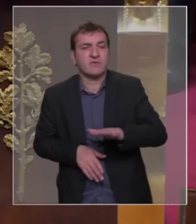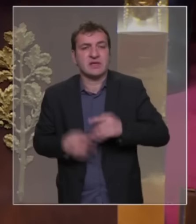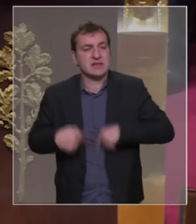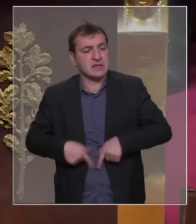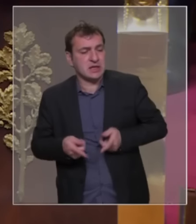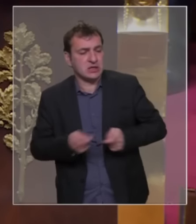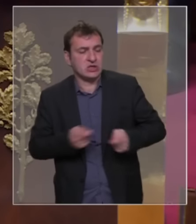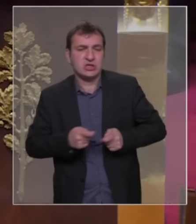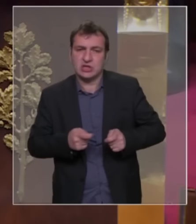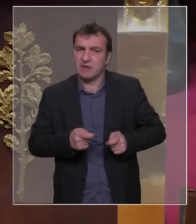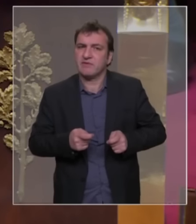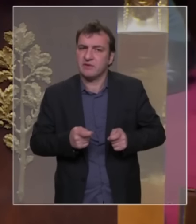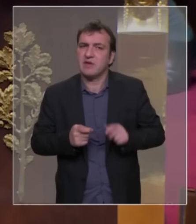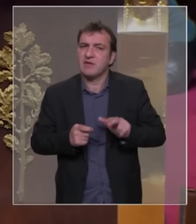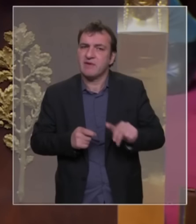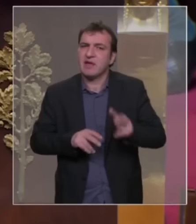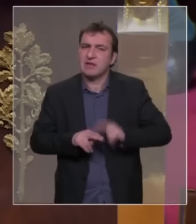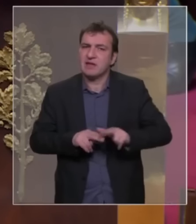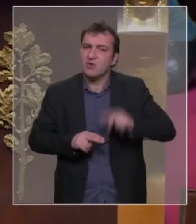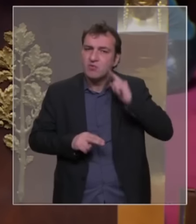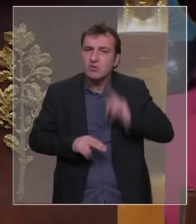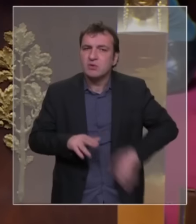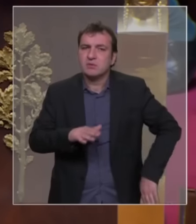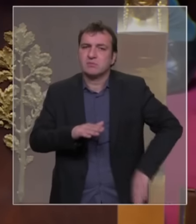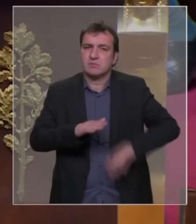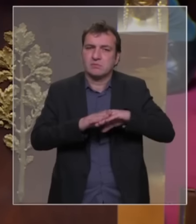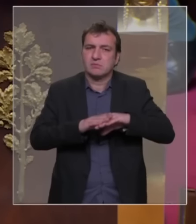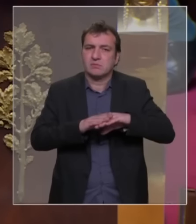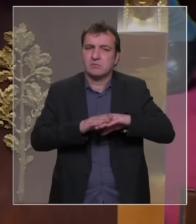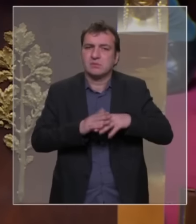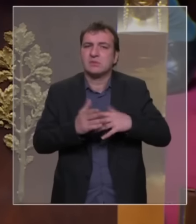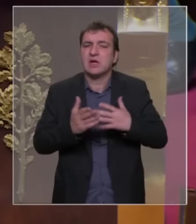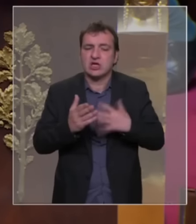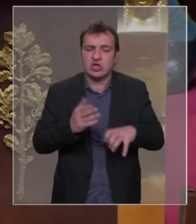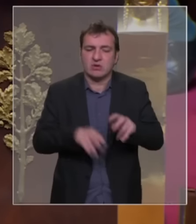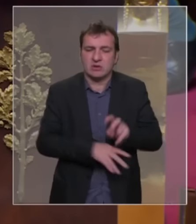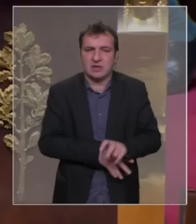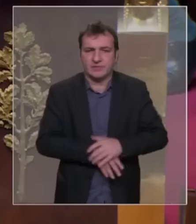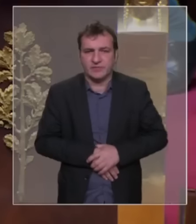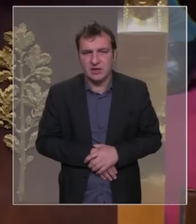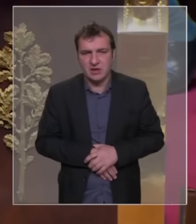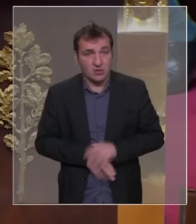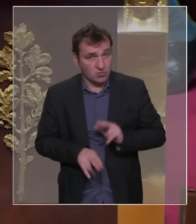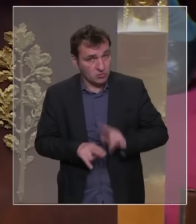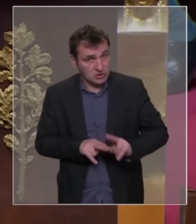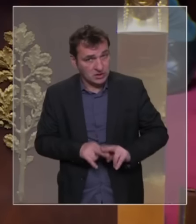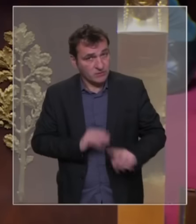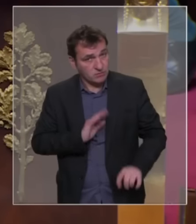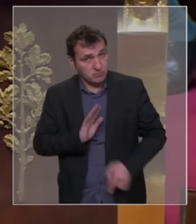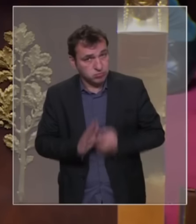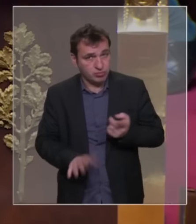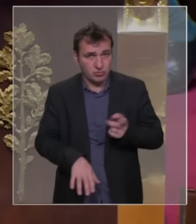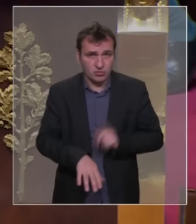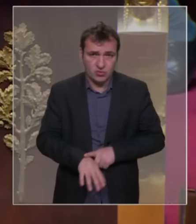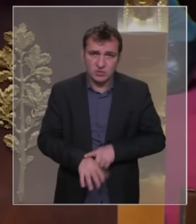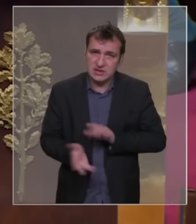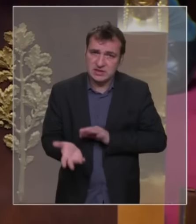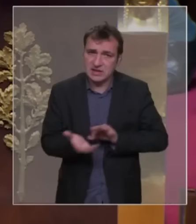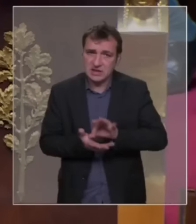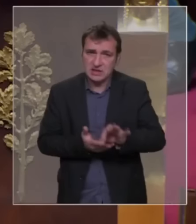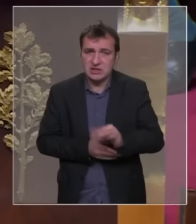tout cela, les travaux de planification vont reprendre immédiatement. La stratégie française